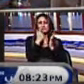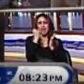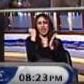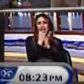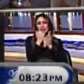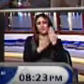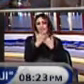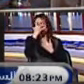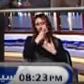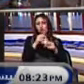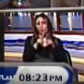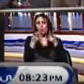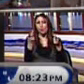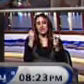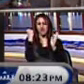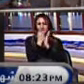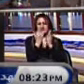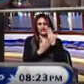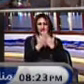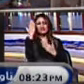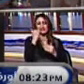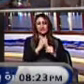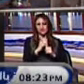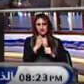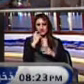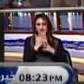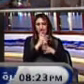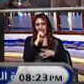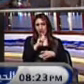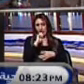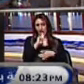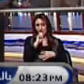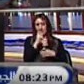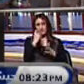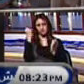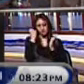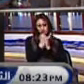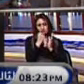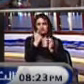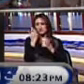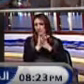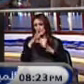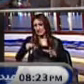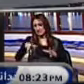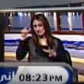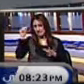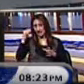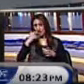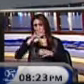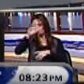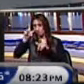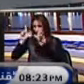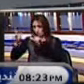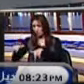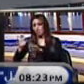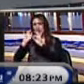على اللحوم ومنتجاتها من الاطباء البيطريين باسماء الاختام اللي هي اتسرقت، عشان لو لاحظها ووجدها في